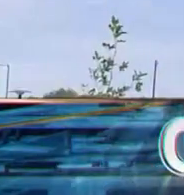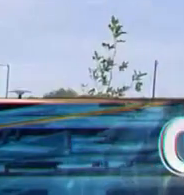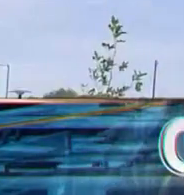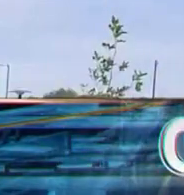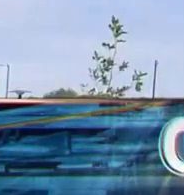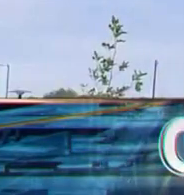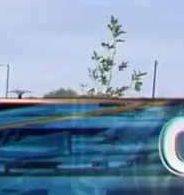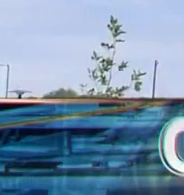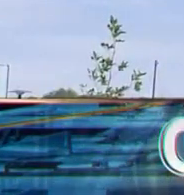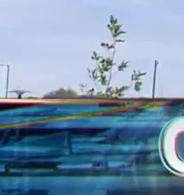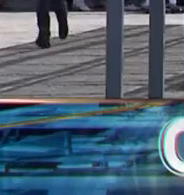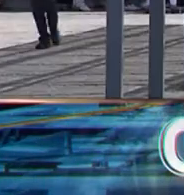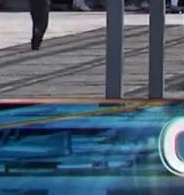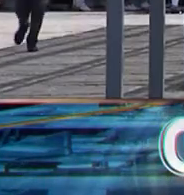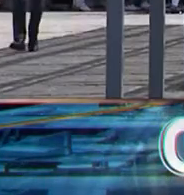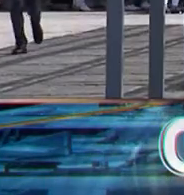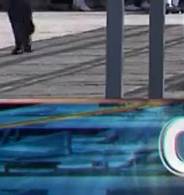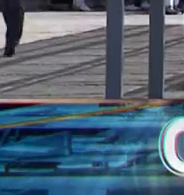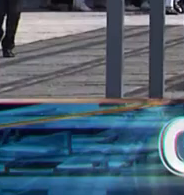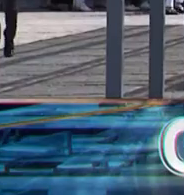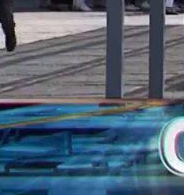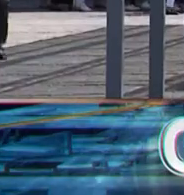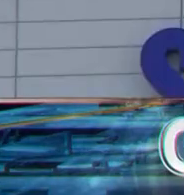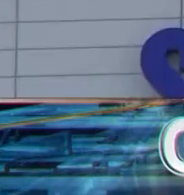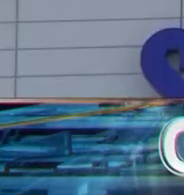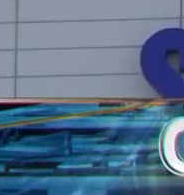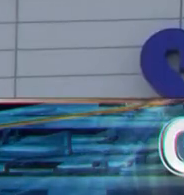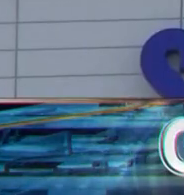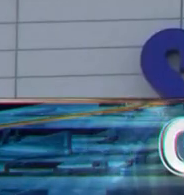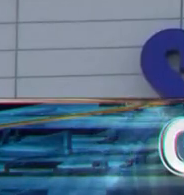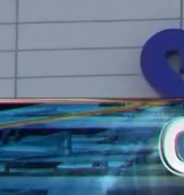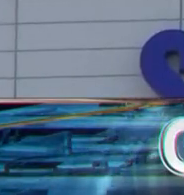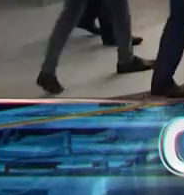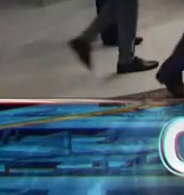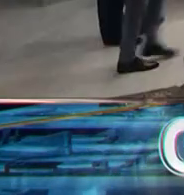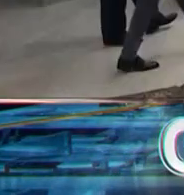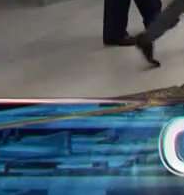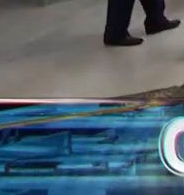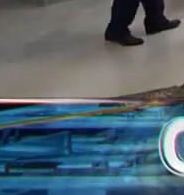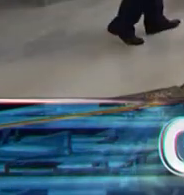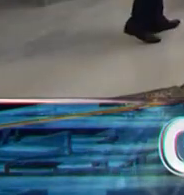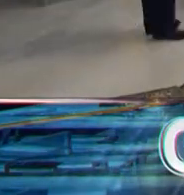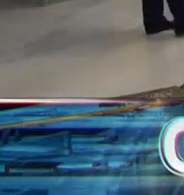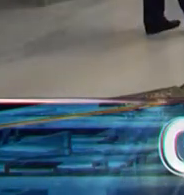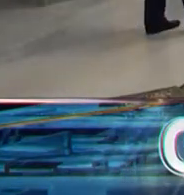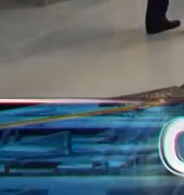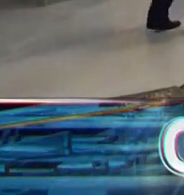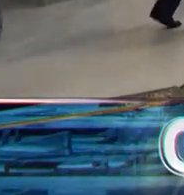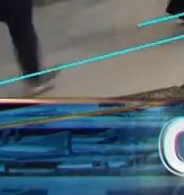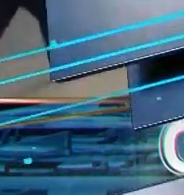Мы строили. Старый талдыкурганский долгострой всего за год превратился в современный комплекс проживания и досуга